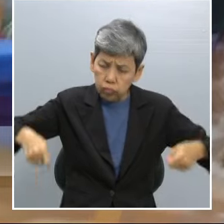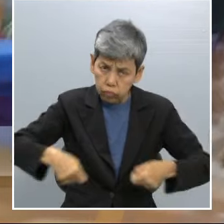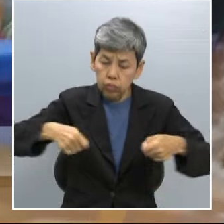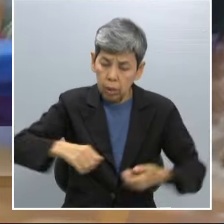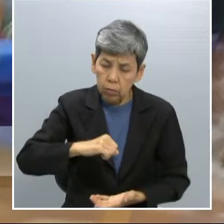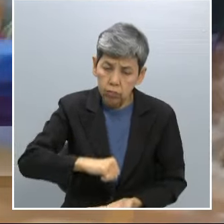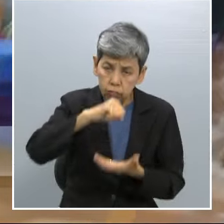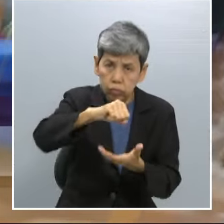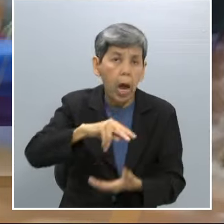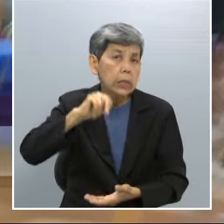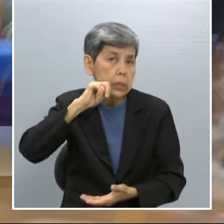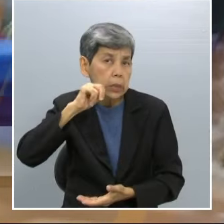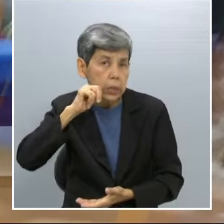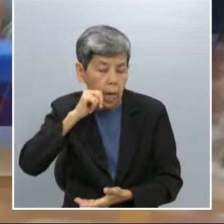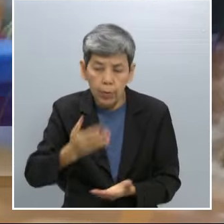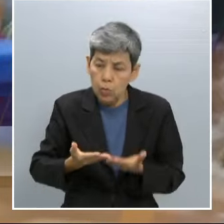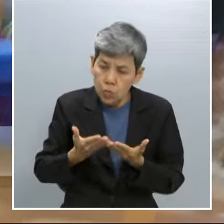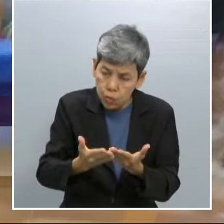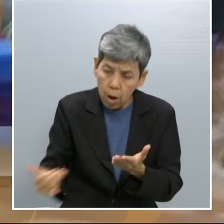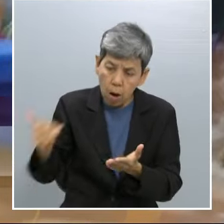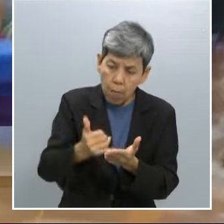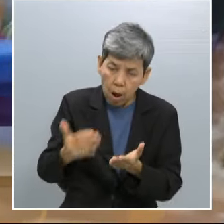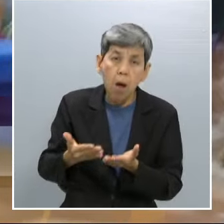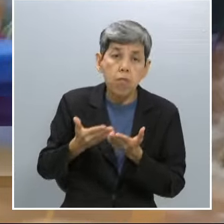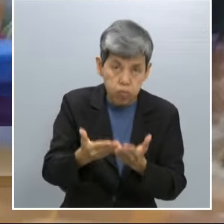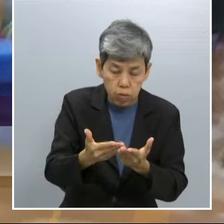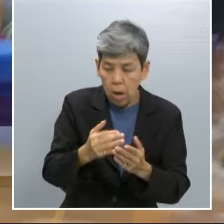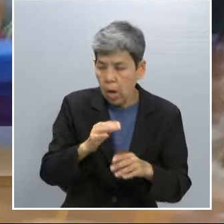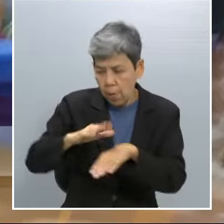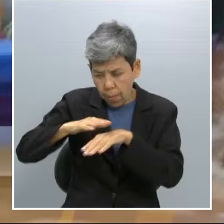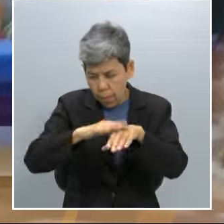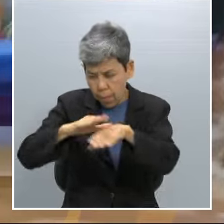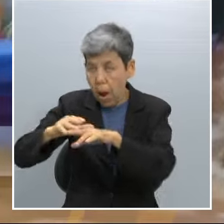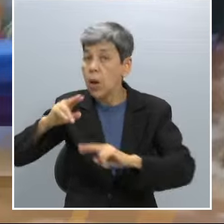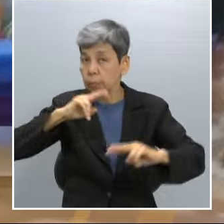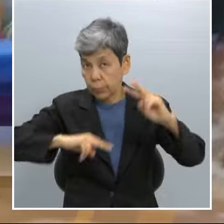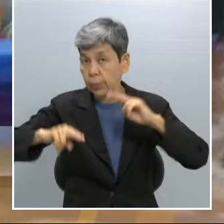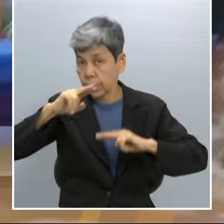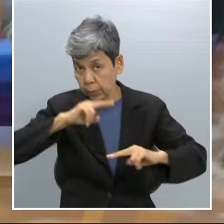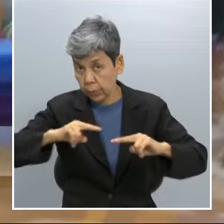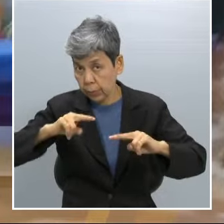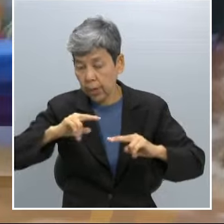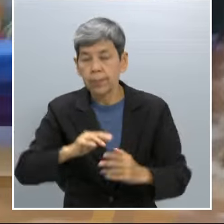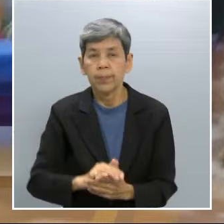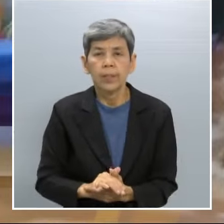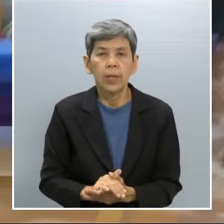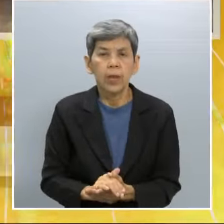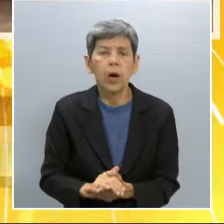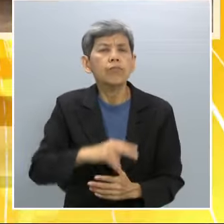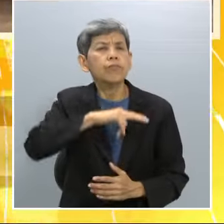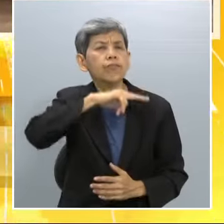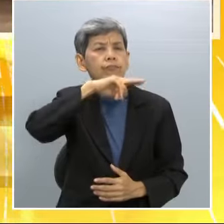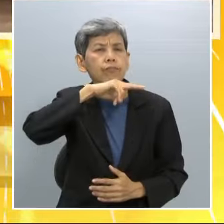ถผลิตน้ำดื่มเรือท้องแบนเพื่อขนย้ายสั่งการทุกหน่วยงานเฝ้าระวังอย่างใกล้ชิดขณะที่คุณอนุทินเมื่อว